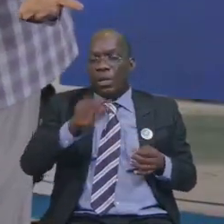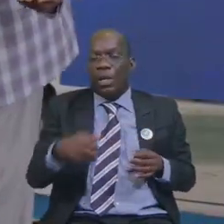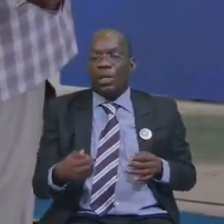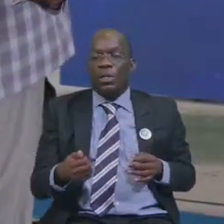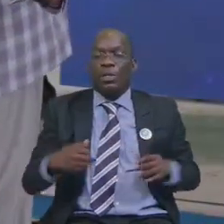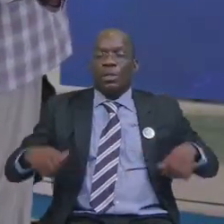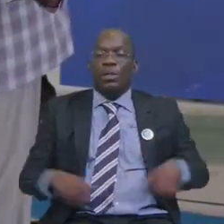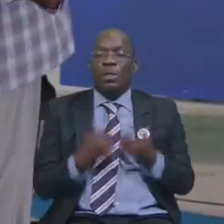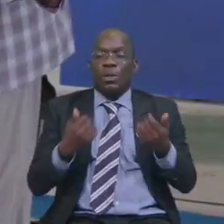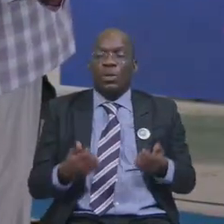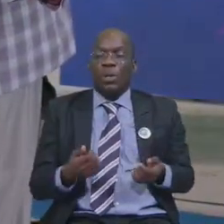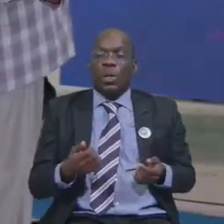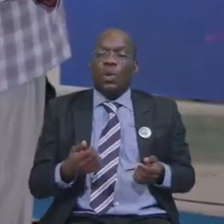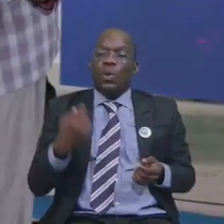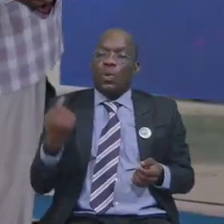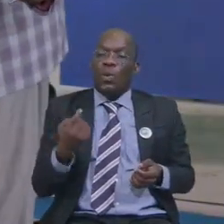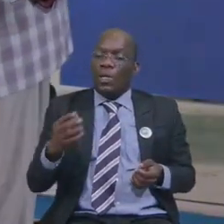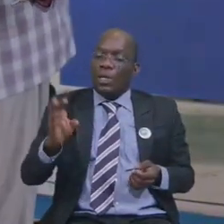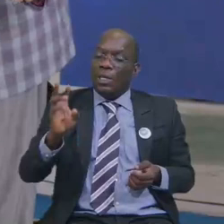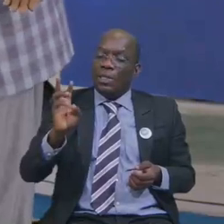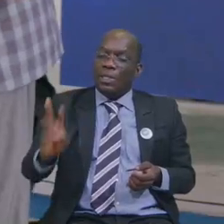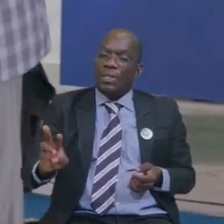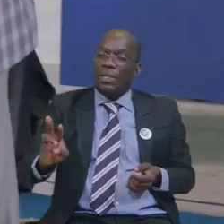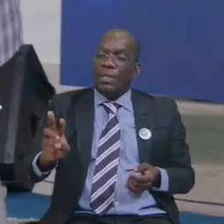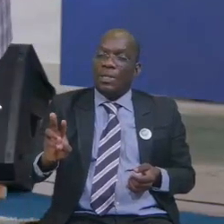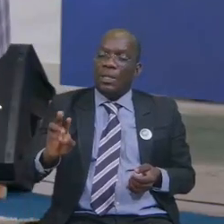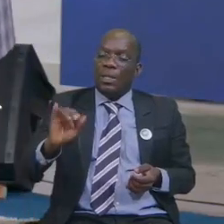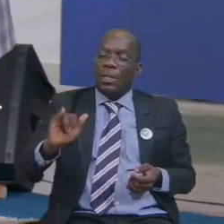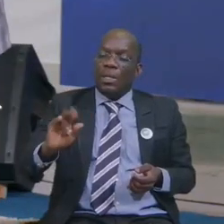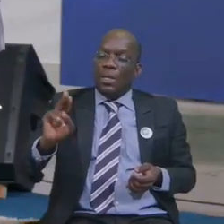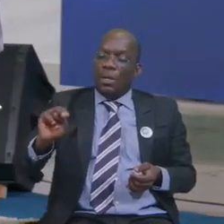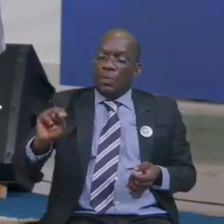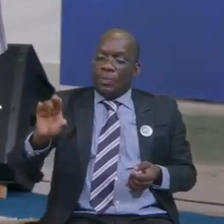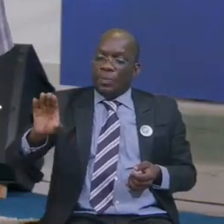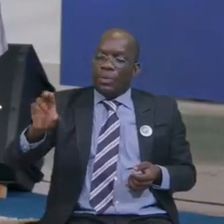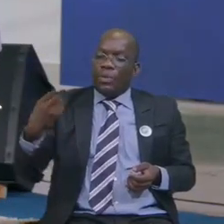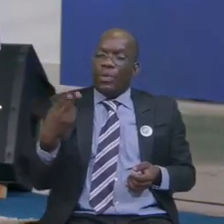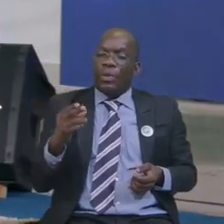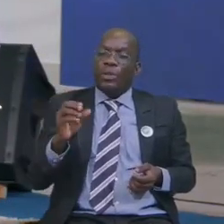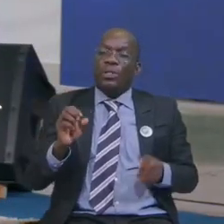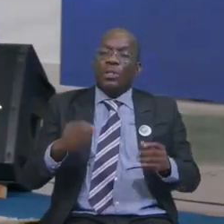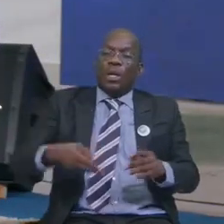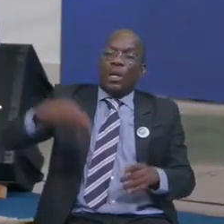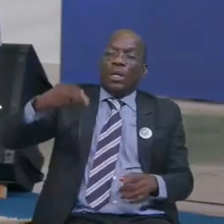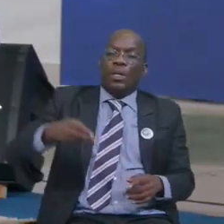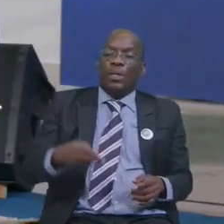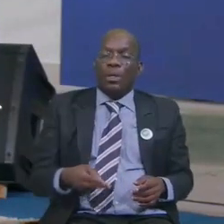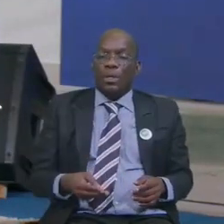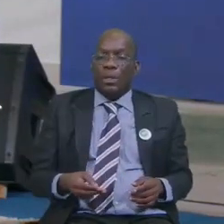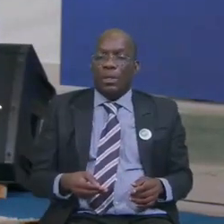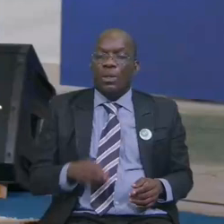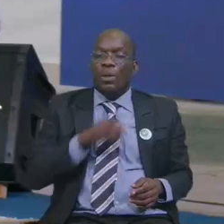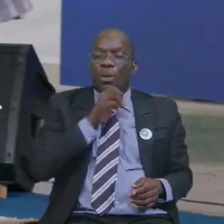s'il y a un petit obstacle avant un peu haut tu tombes seulement